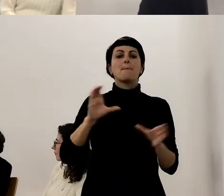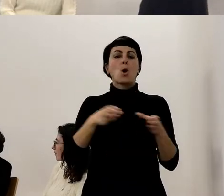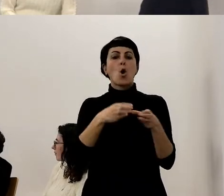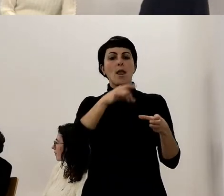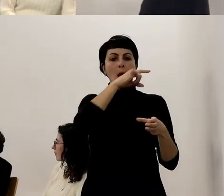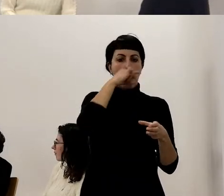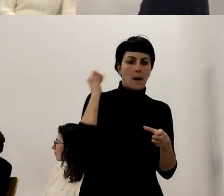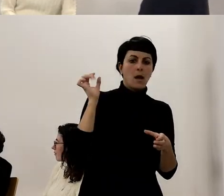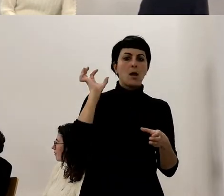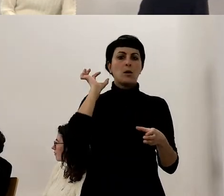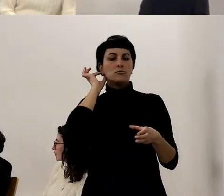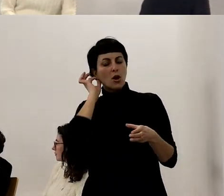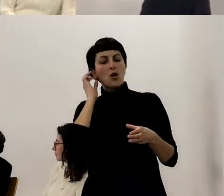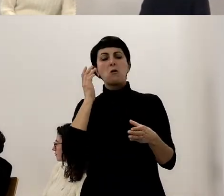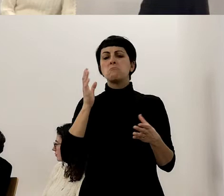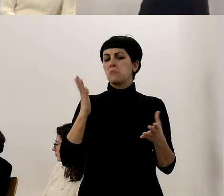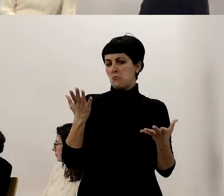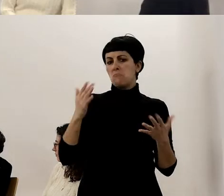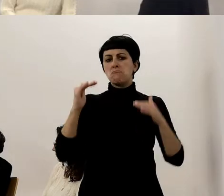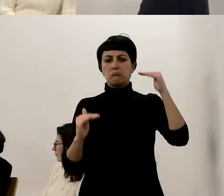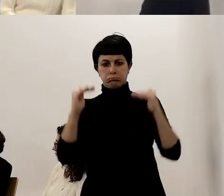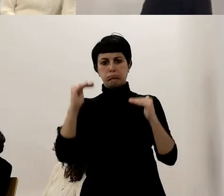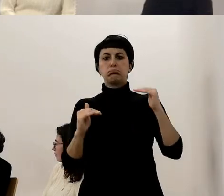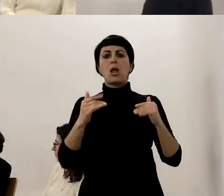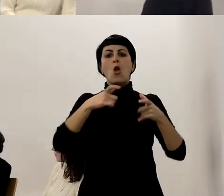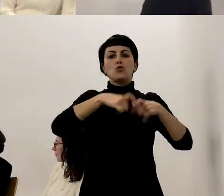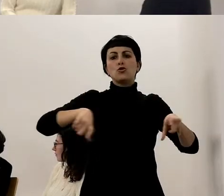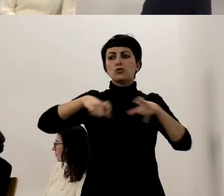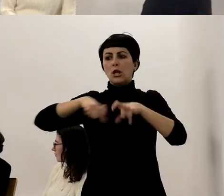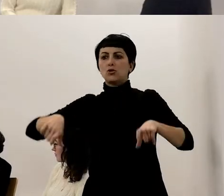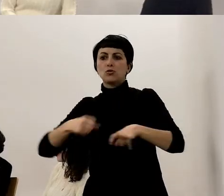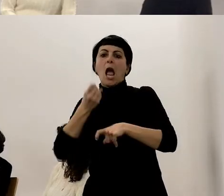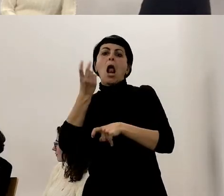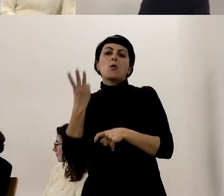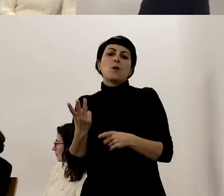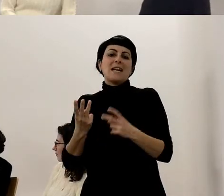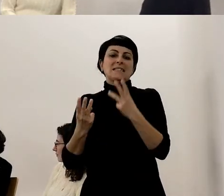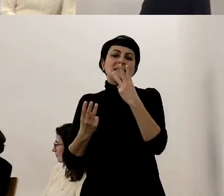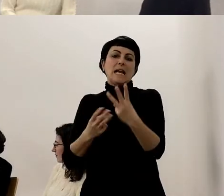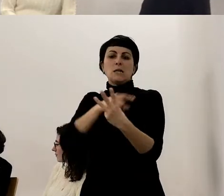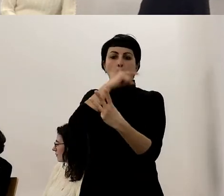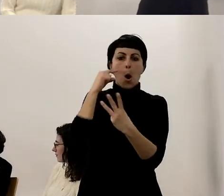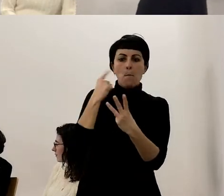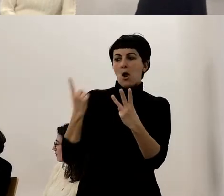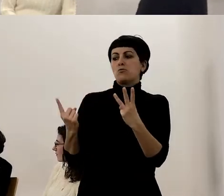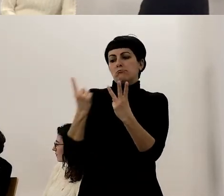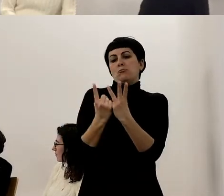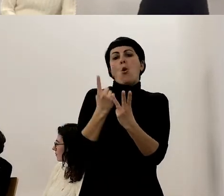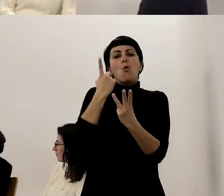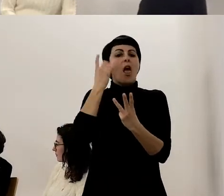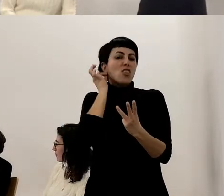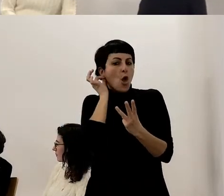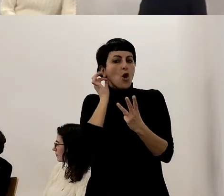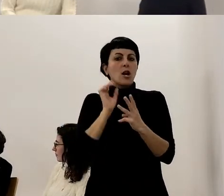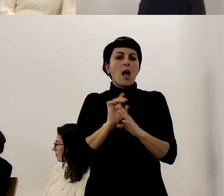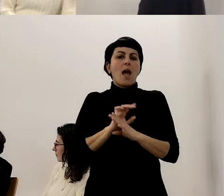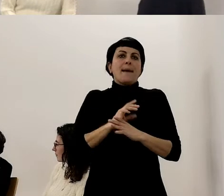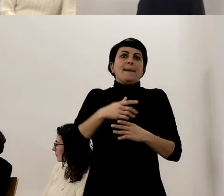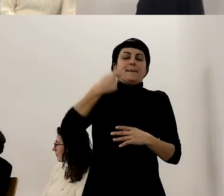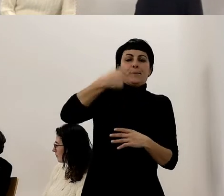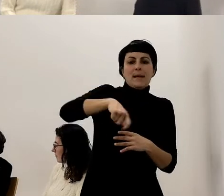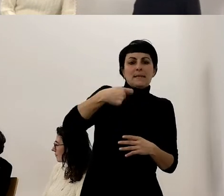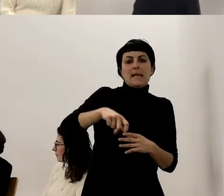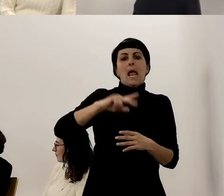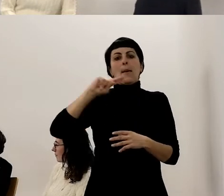repartit. Després també ser juntes, quatre juntes, que tots són homes, hi ha una dona, el president i el vicepresident